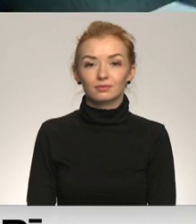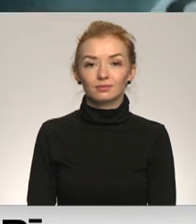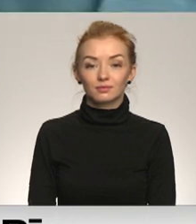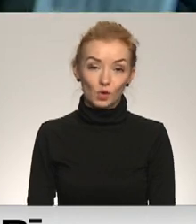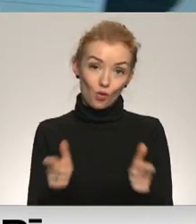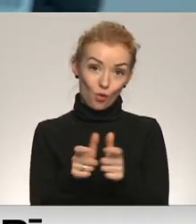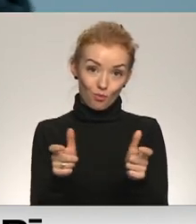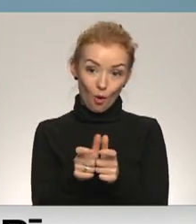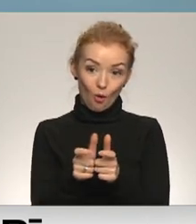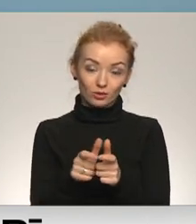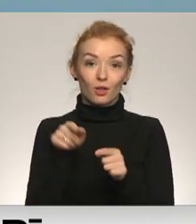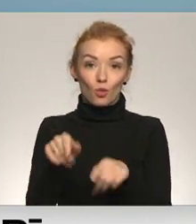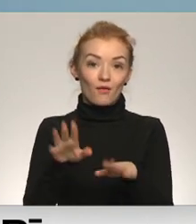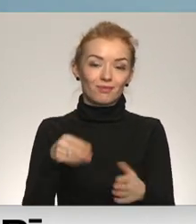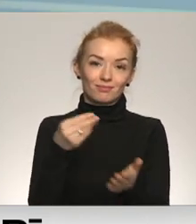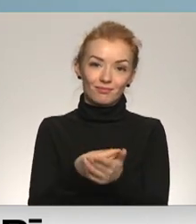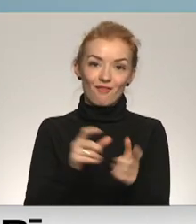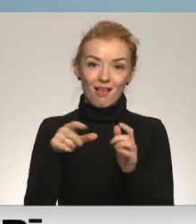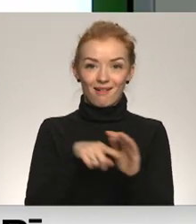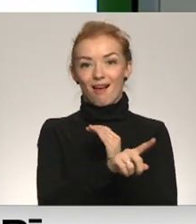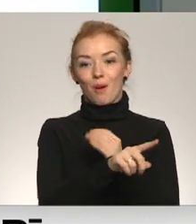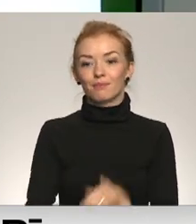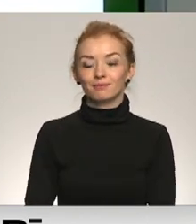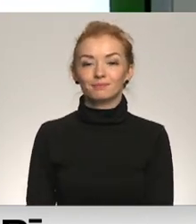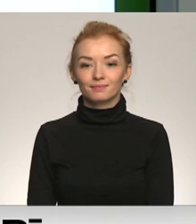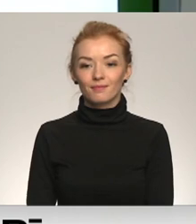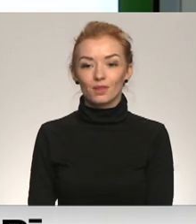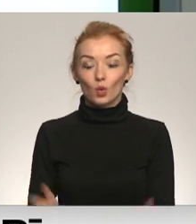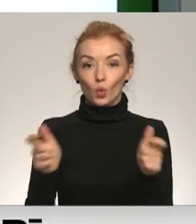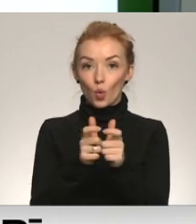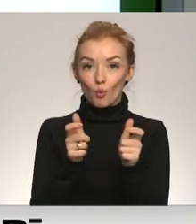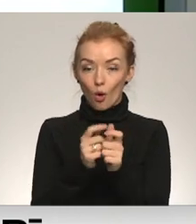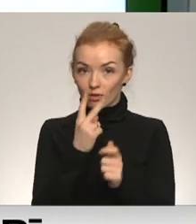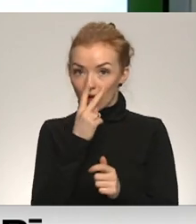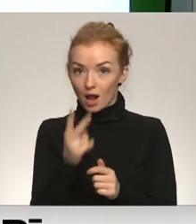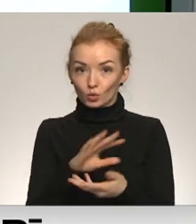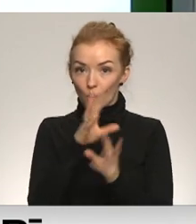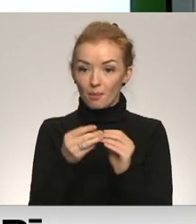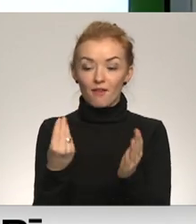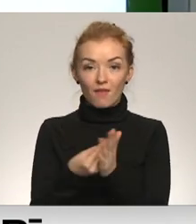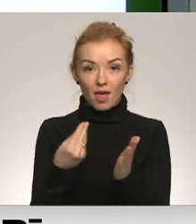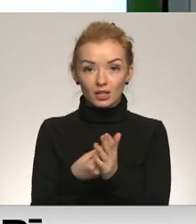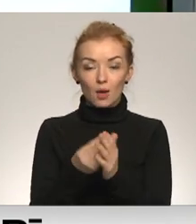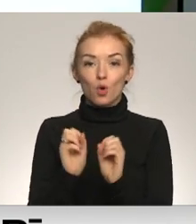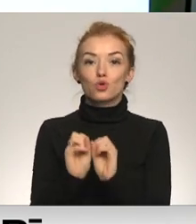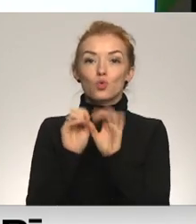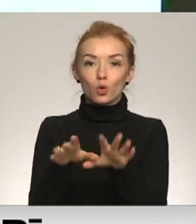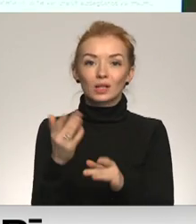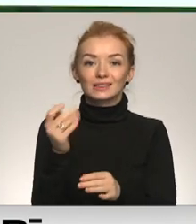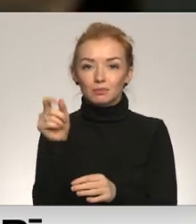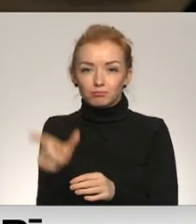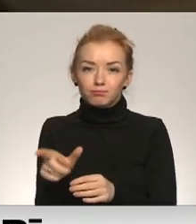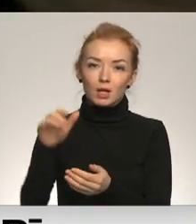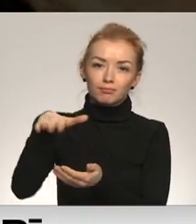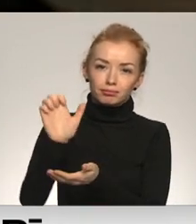Lūk, kupons, ar kuru var iepirkties veikalā. Kuponā redzama tā kopējā vērtība, nodoto iepakojumu vienību